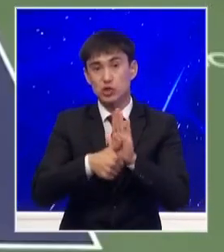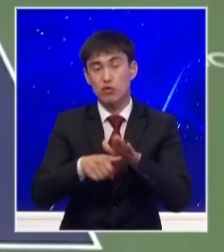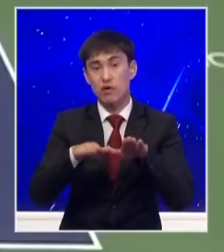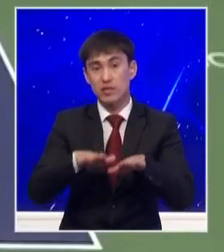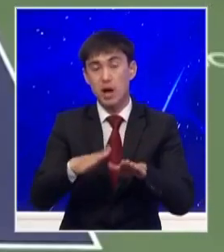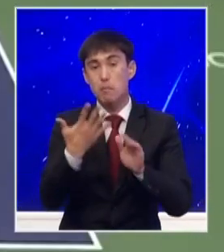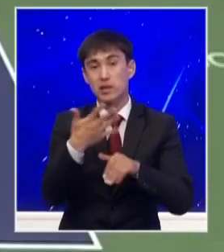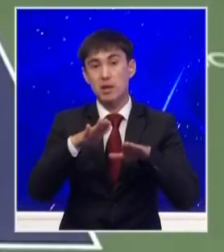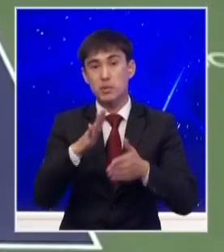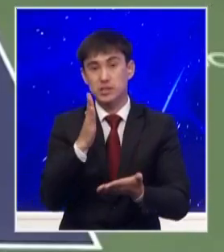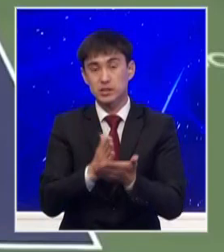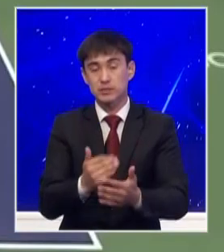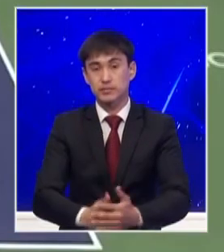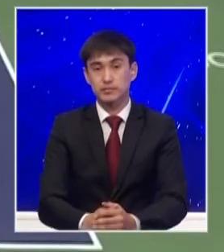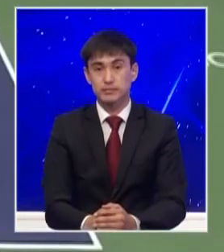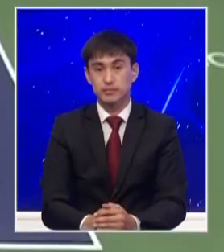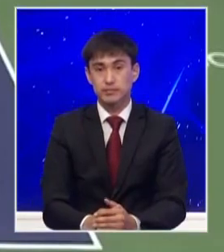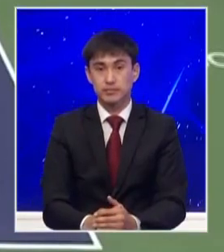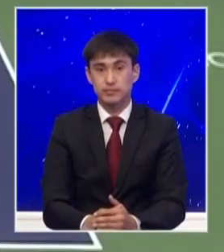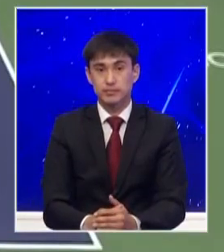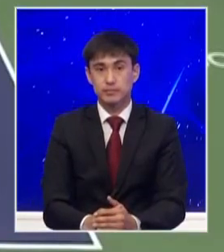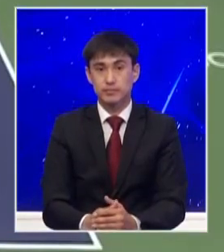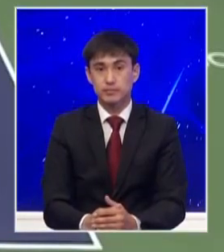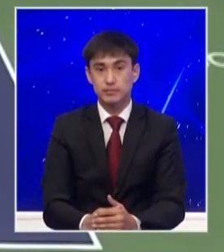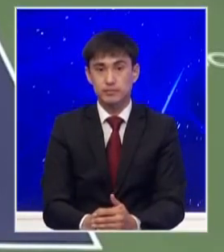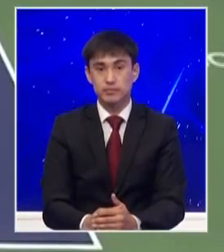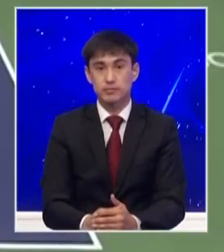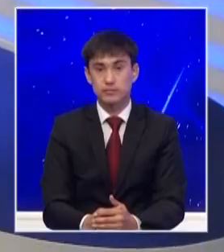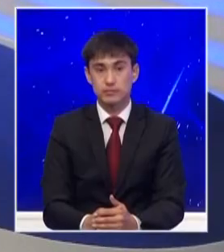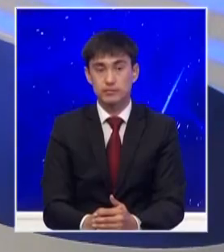место. Хундуз Нурмухамбетова по материалам интернет-ресурсов.